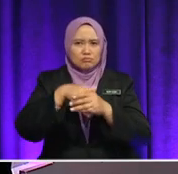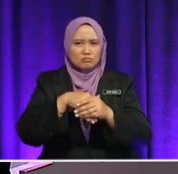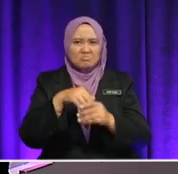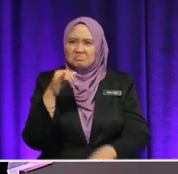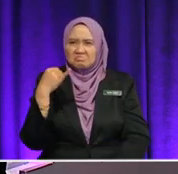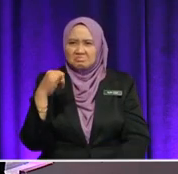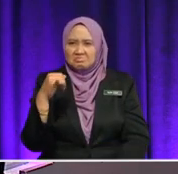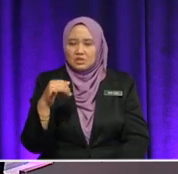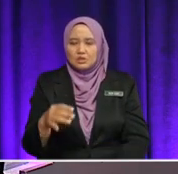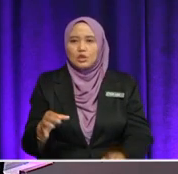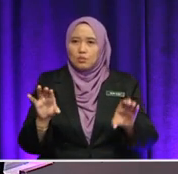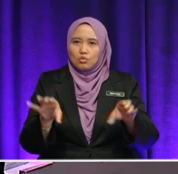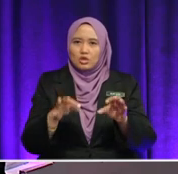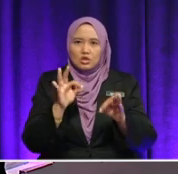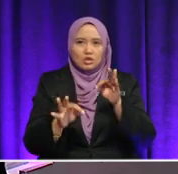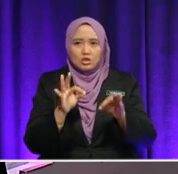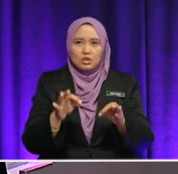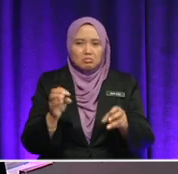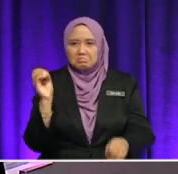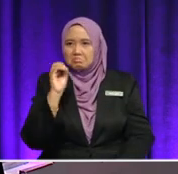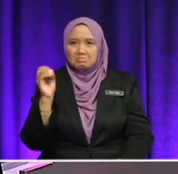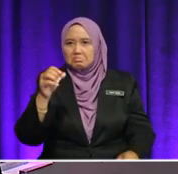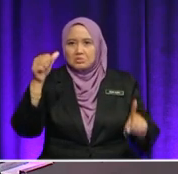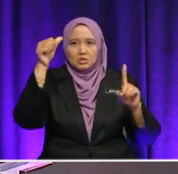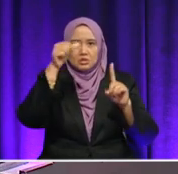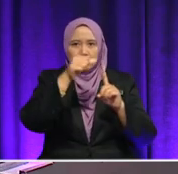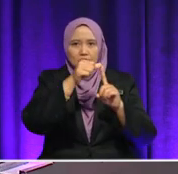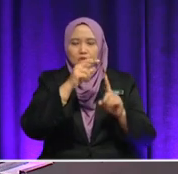dan arahan undang-undang ini dimaksudkan